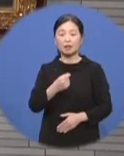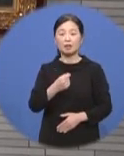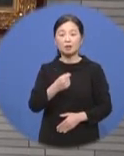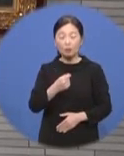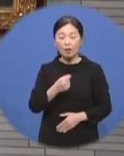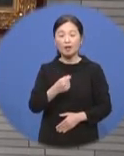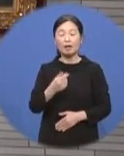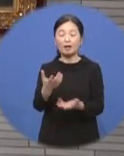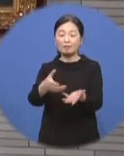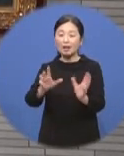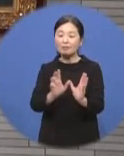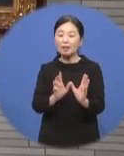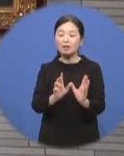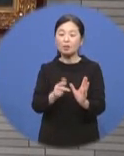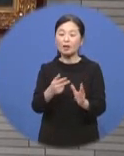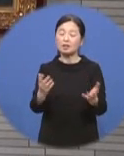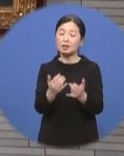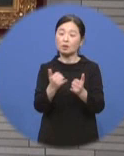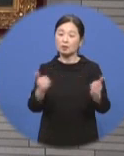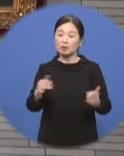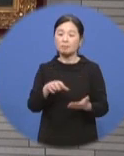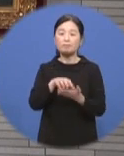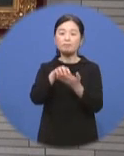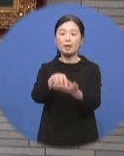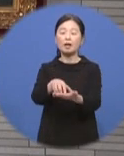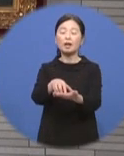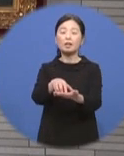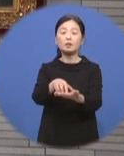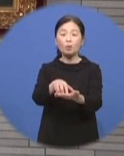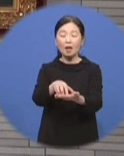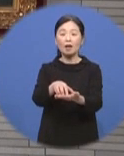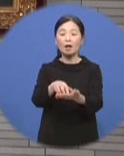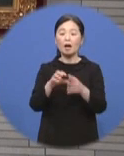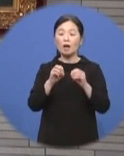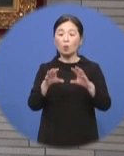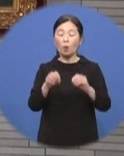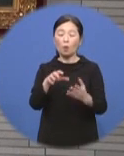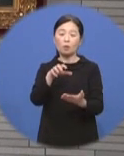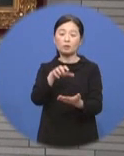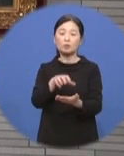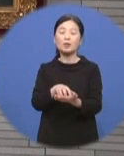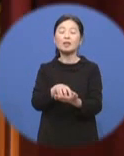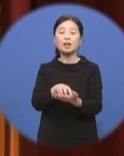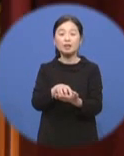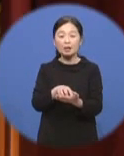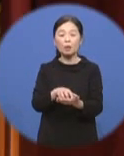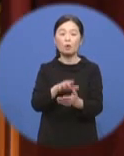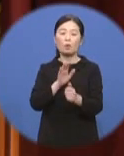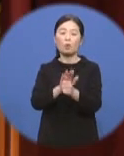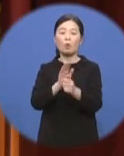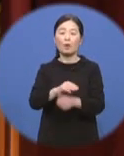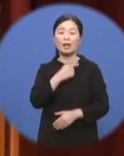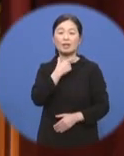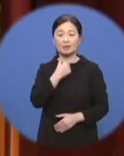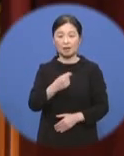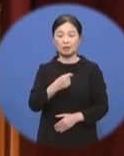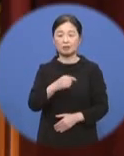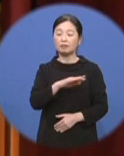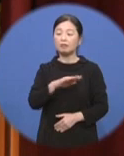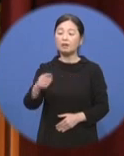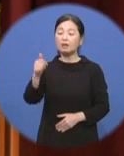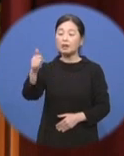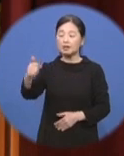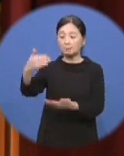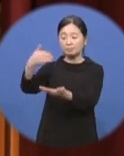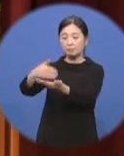か、県の広報誌で取り上げるとかして、少しでも応援できたらなと考えています。平先生の講演にもあった